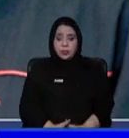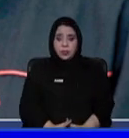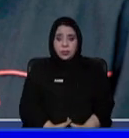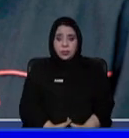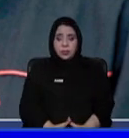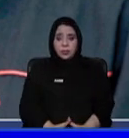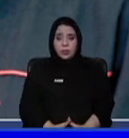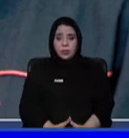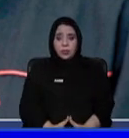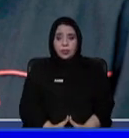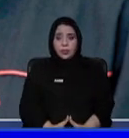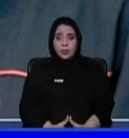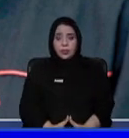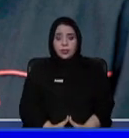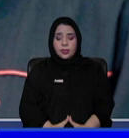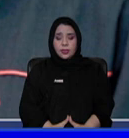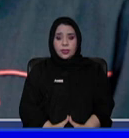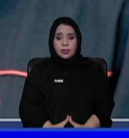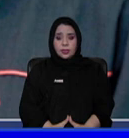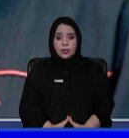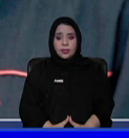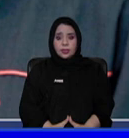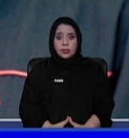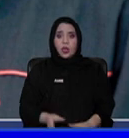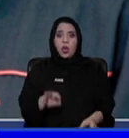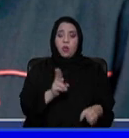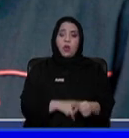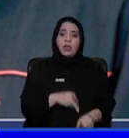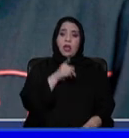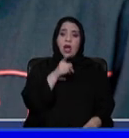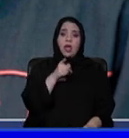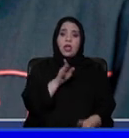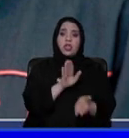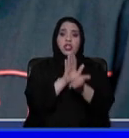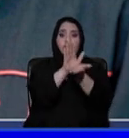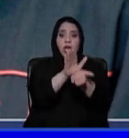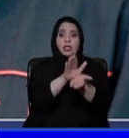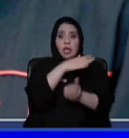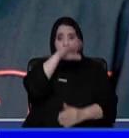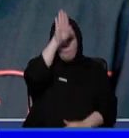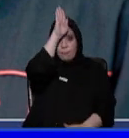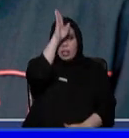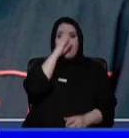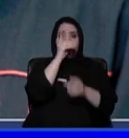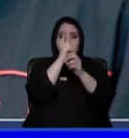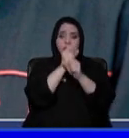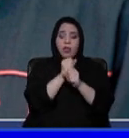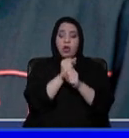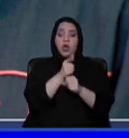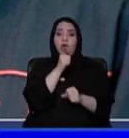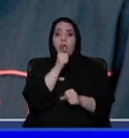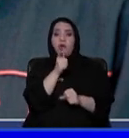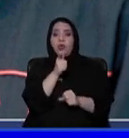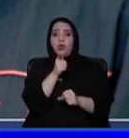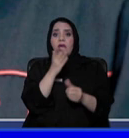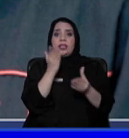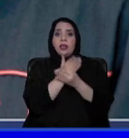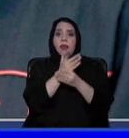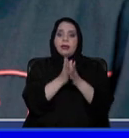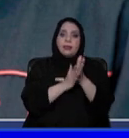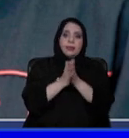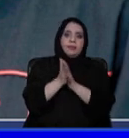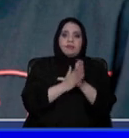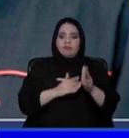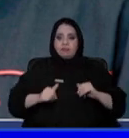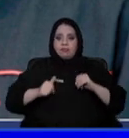للأحفاد. وهذه الجائزة، جائزة جلالة الملك، هي تشجيع لكل